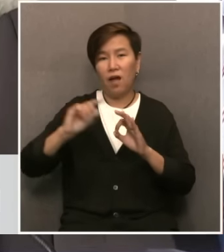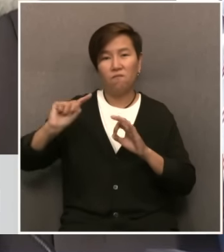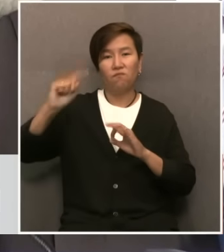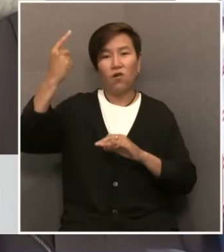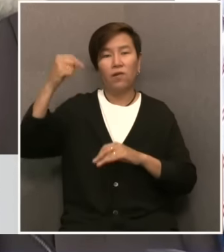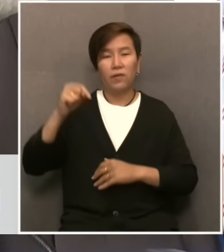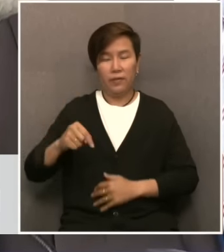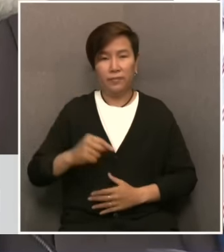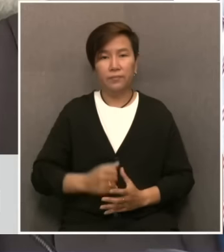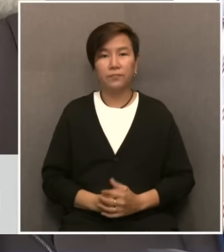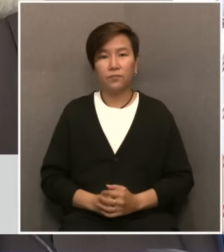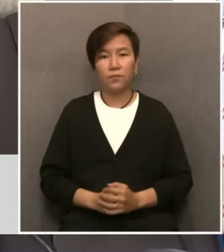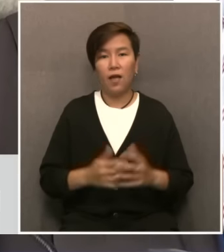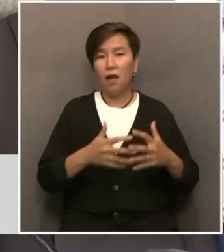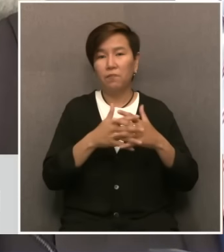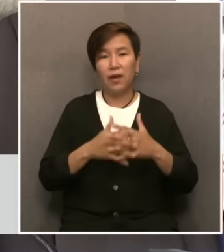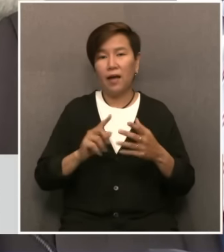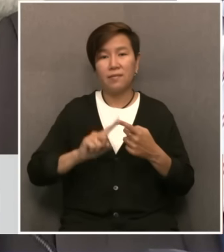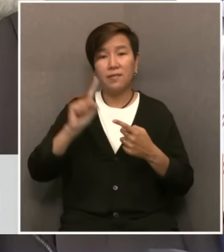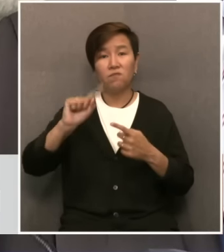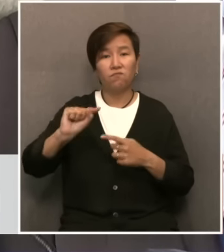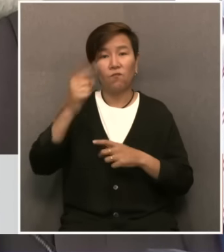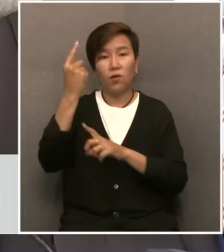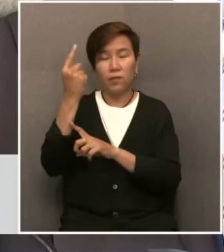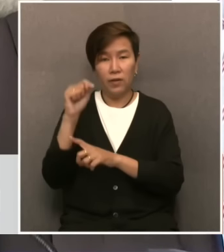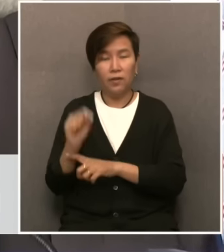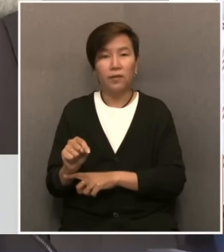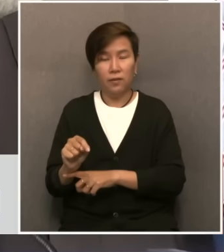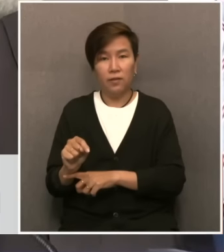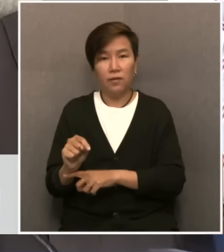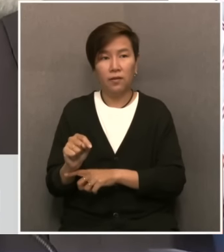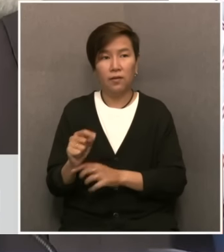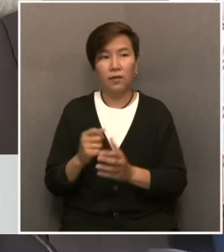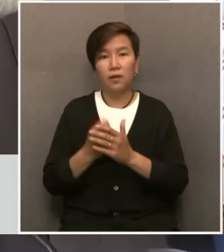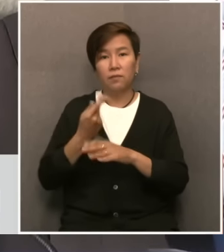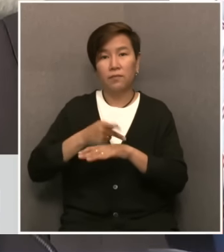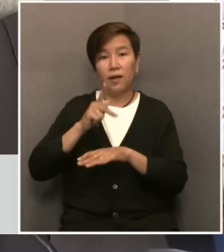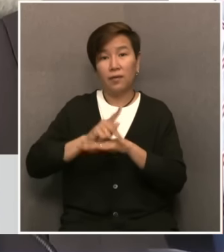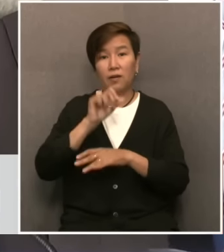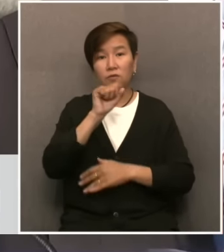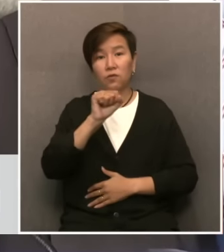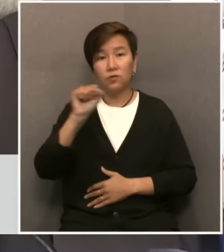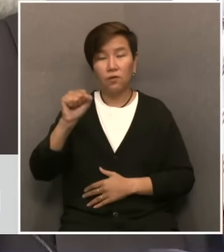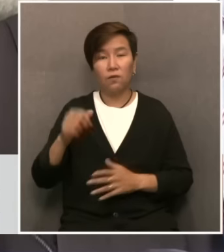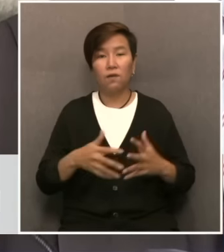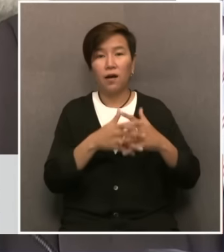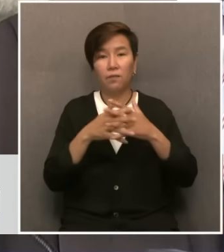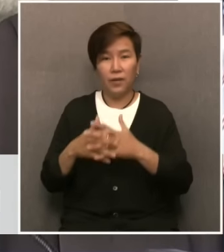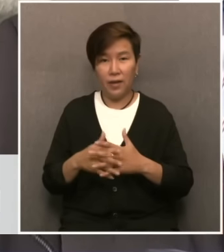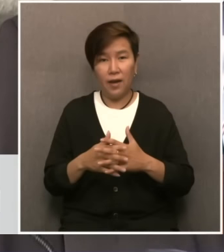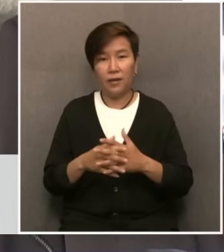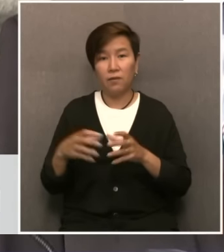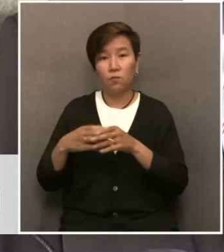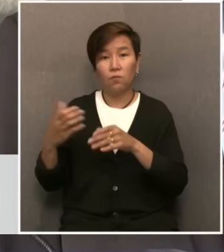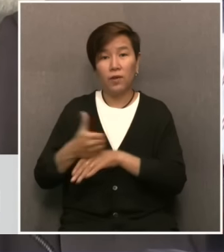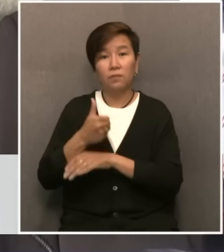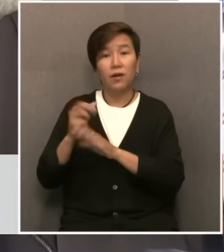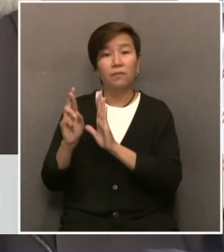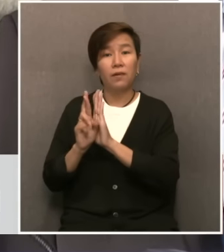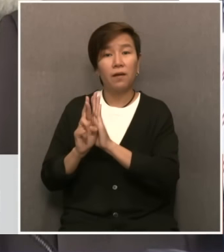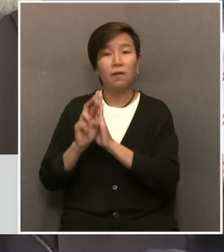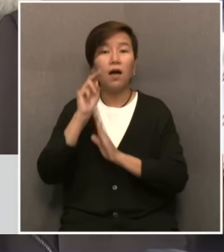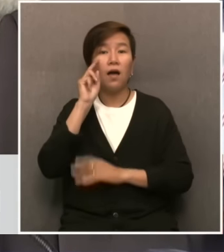ครับอเมริกาที่1นะครับไมค์จอห์นสันประธานสภาผู้แทนราษฎรสหรัฐจากพรรครีพับลิกันแถลงบ